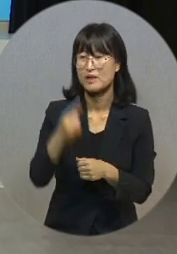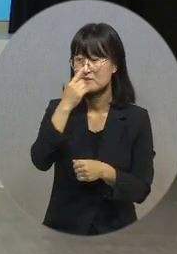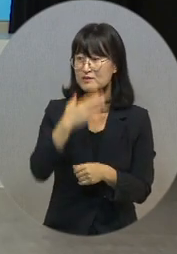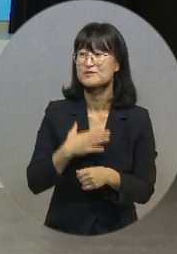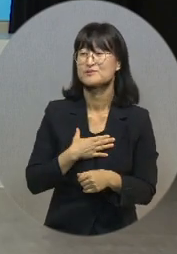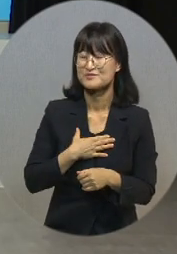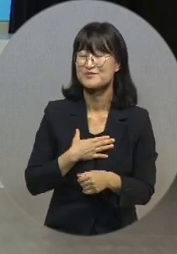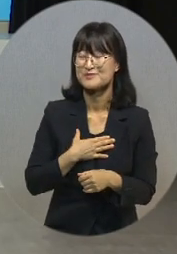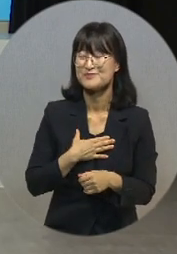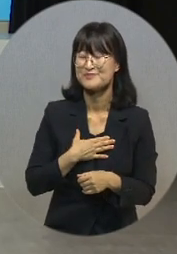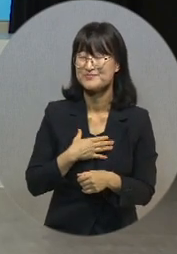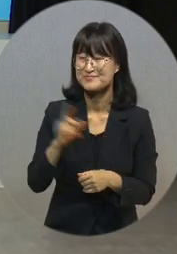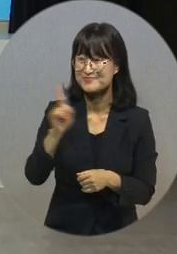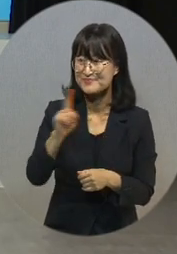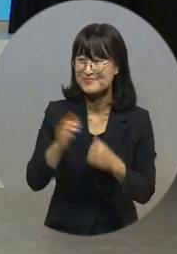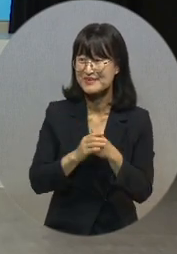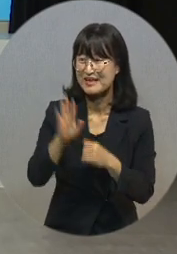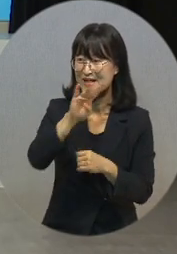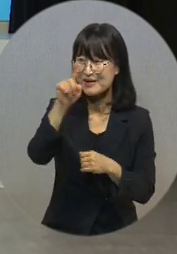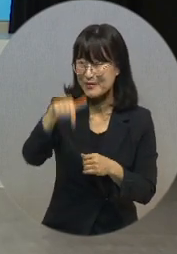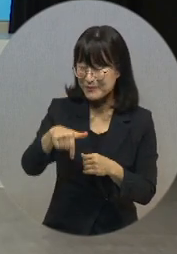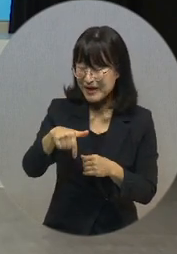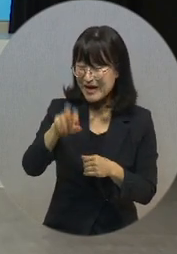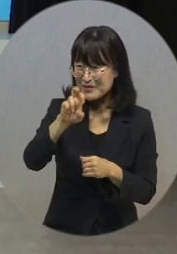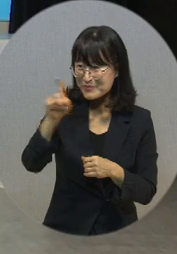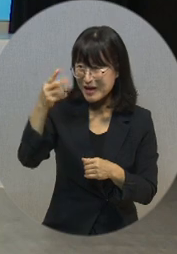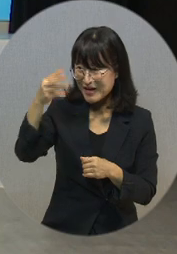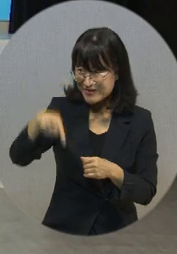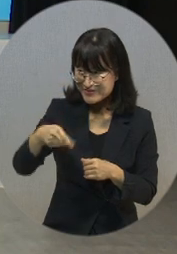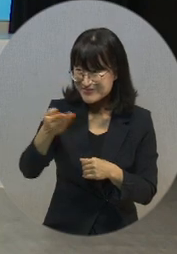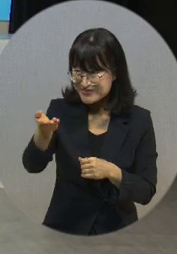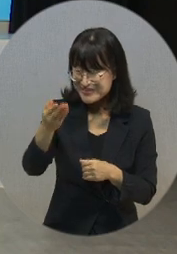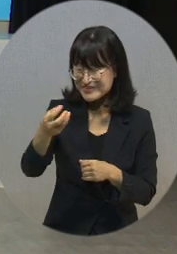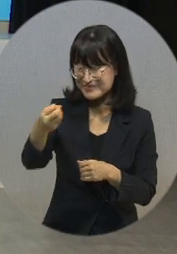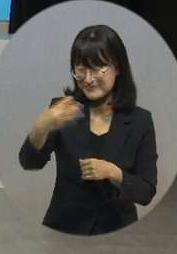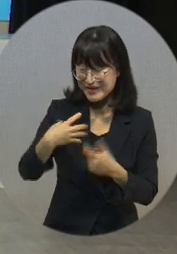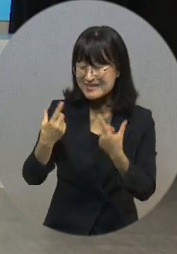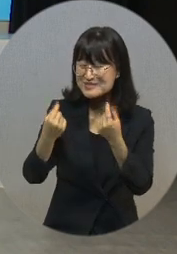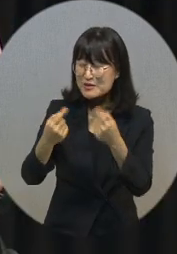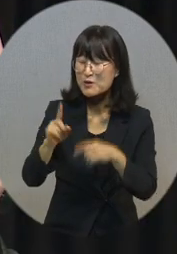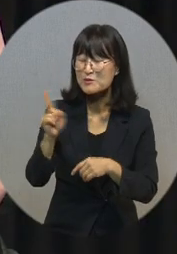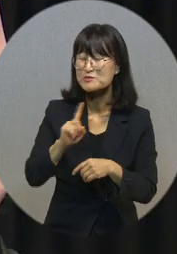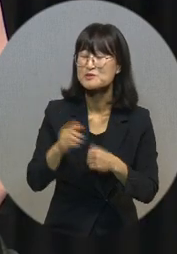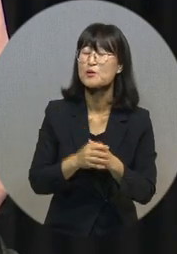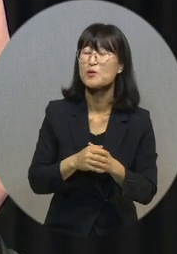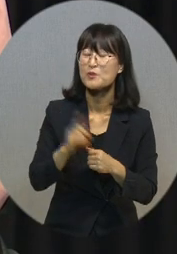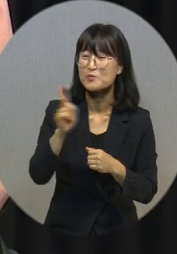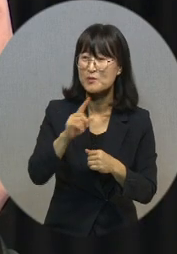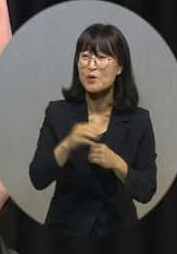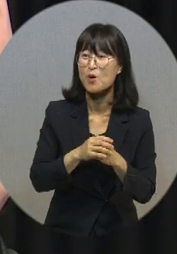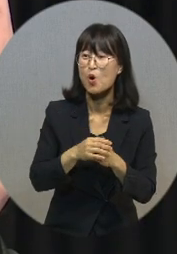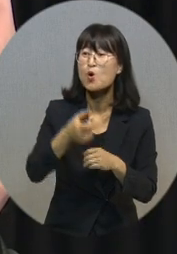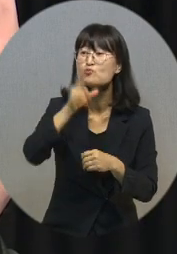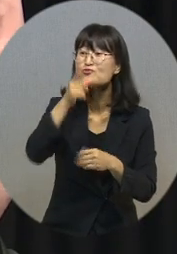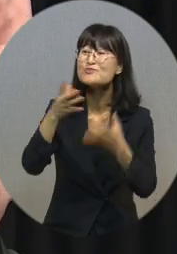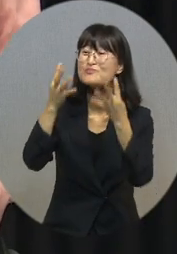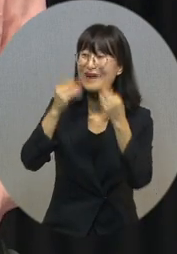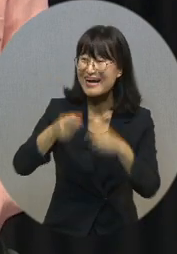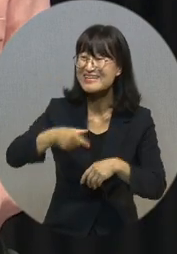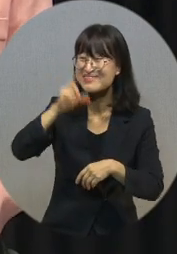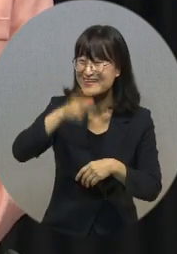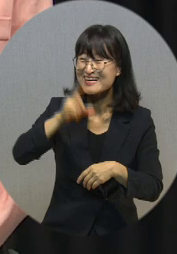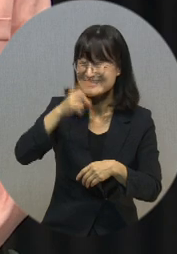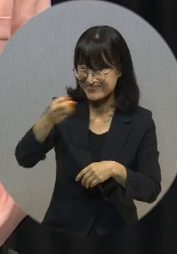저는 좀 아까 박마루 이사장님 말씀하신 부분을 제가 실천하고 있는 부분이 있습니다. 어떤 겁니까? 첫 멘트에서 물을 많이 마시라고